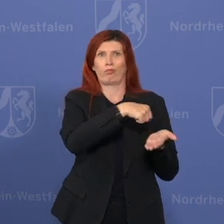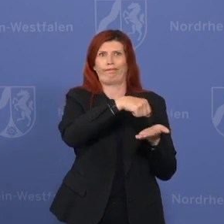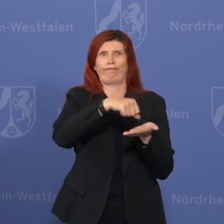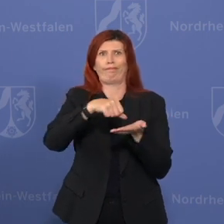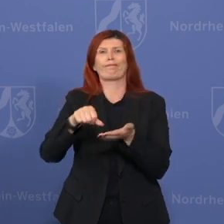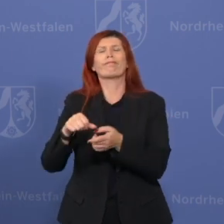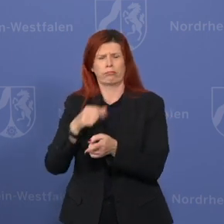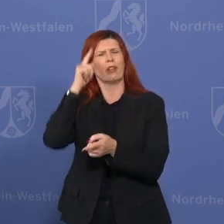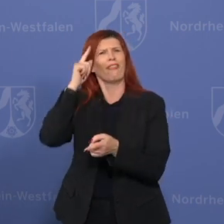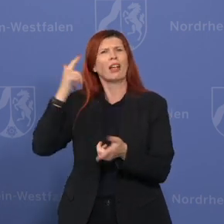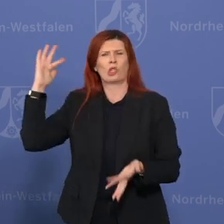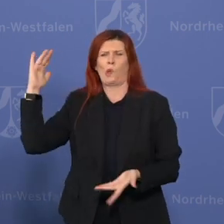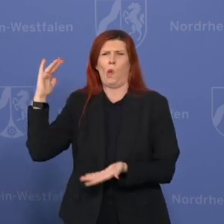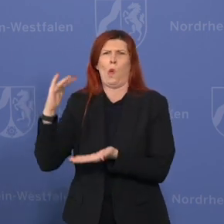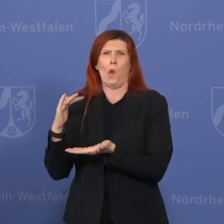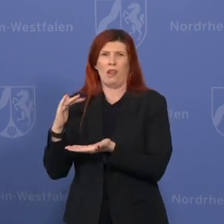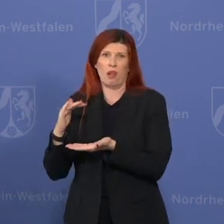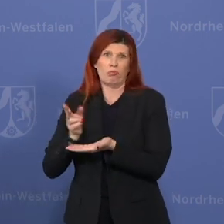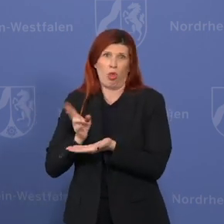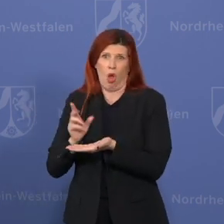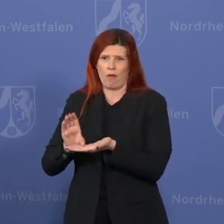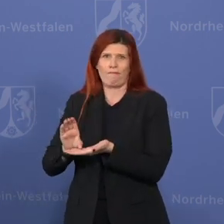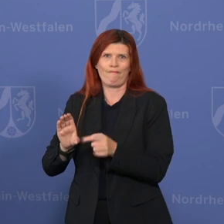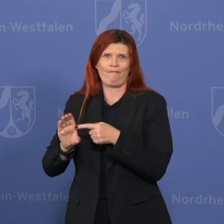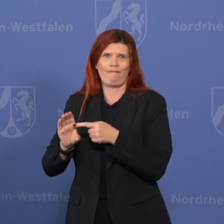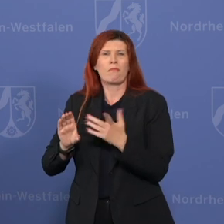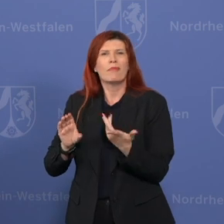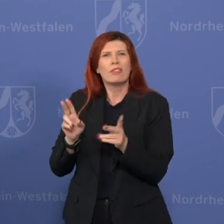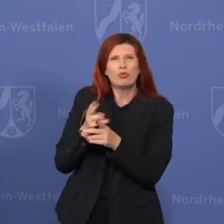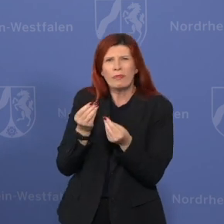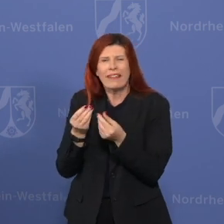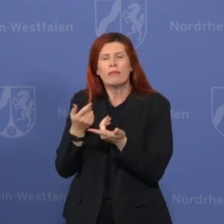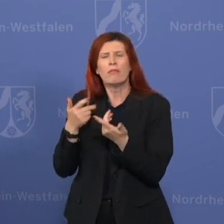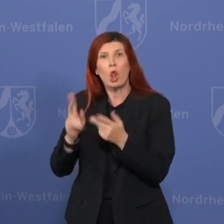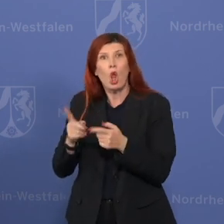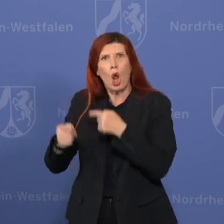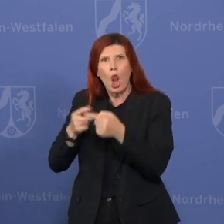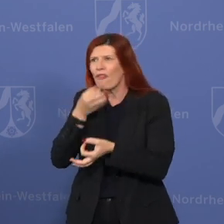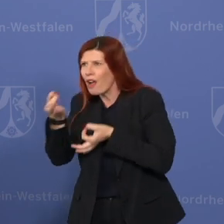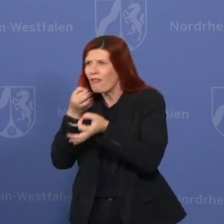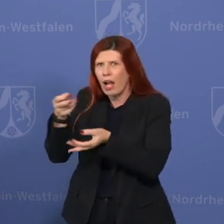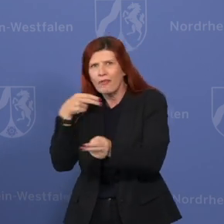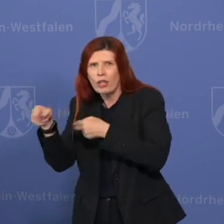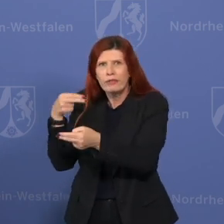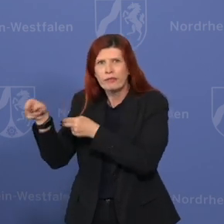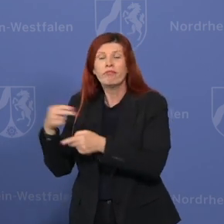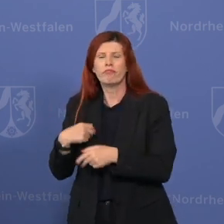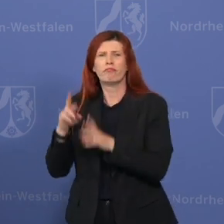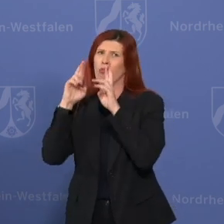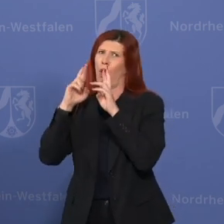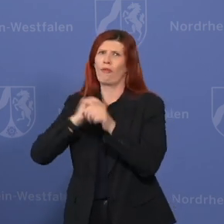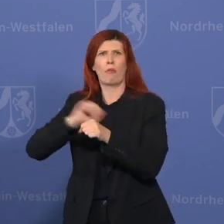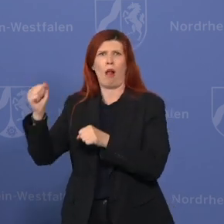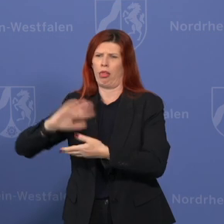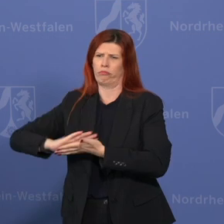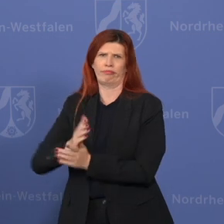es sind noch einige da, das stimmt. Und mit denen sind wir im Austausch und wir hoffen, dass es auch möglichst schnell jetzt abfolgen kann. Dann sehe